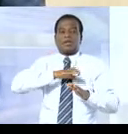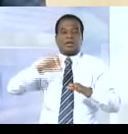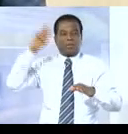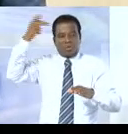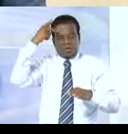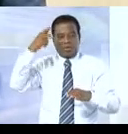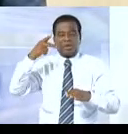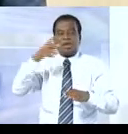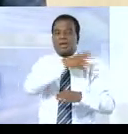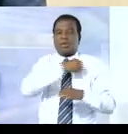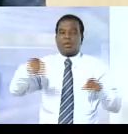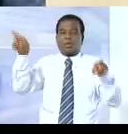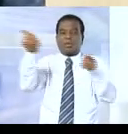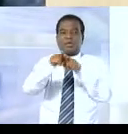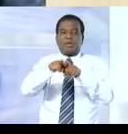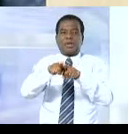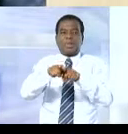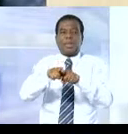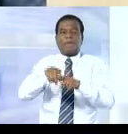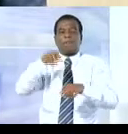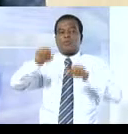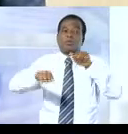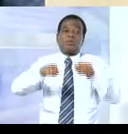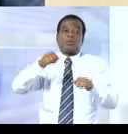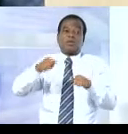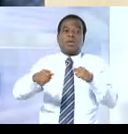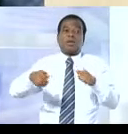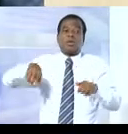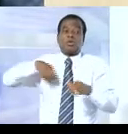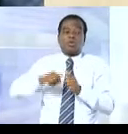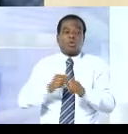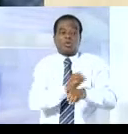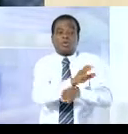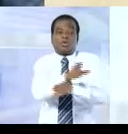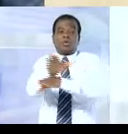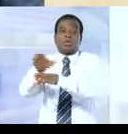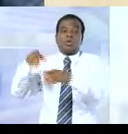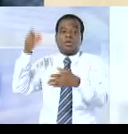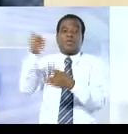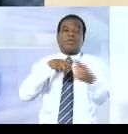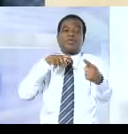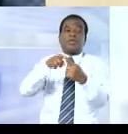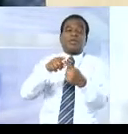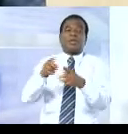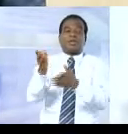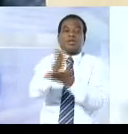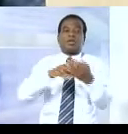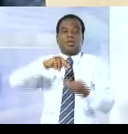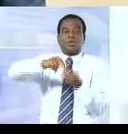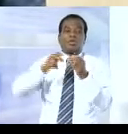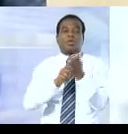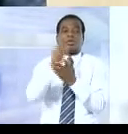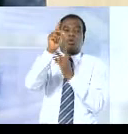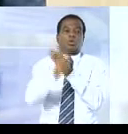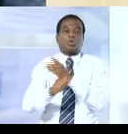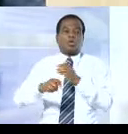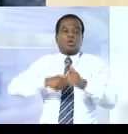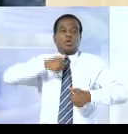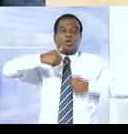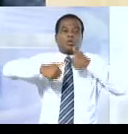l'Entente et aussi peut-être nous orienter vers un certain nombre de projets